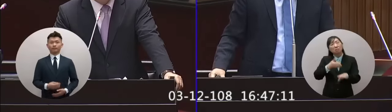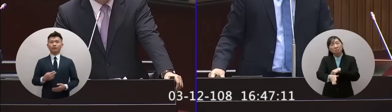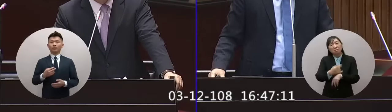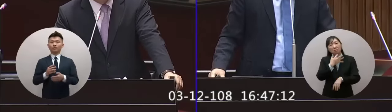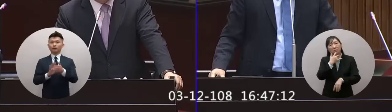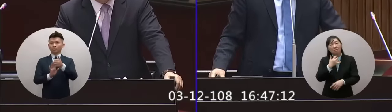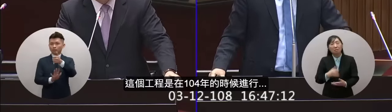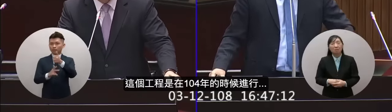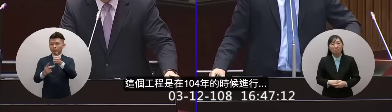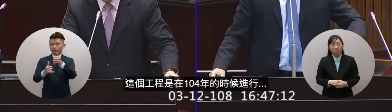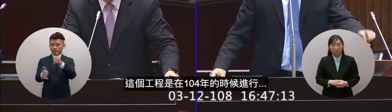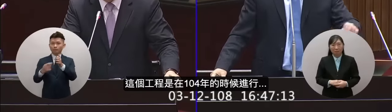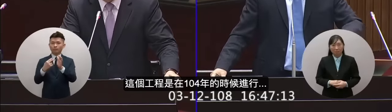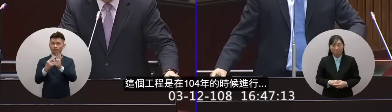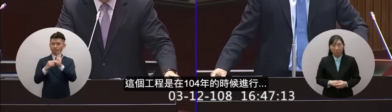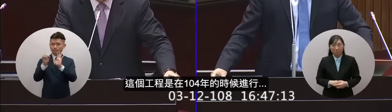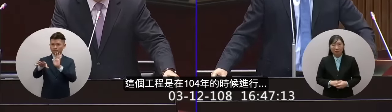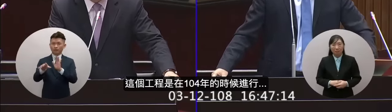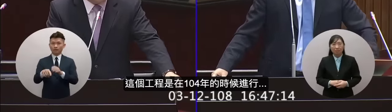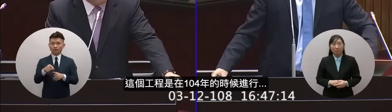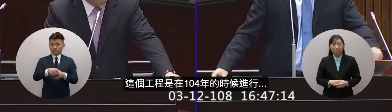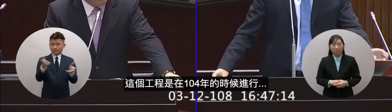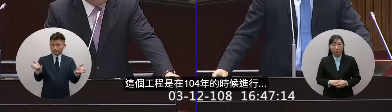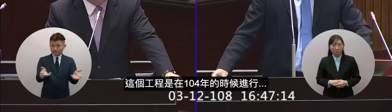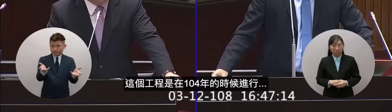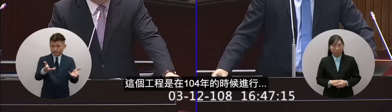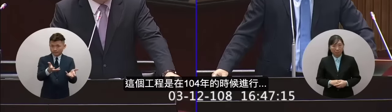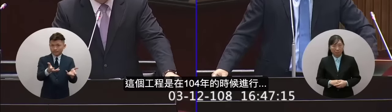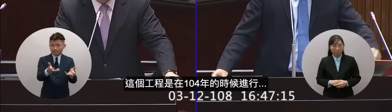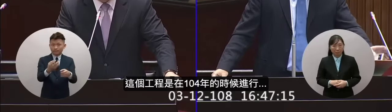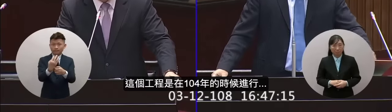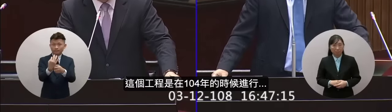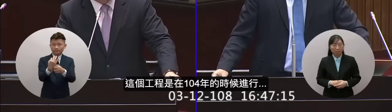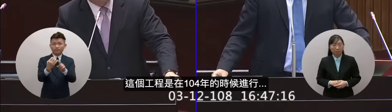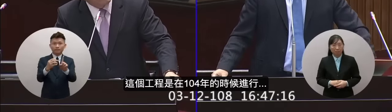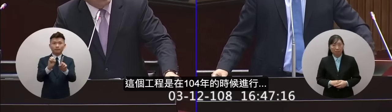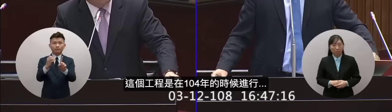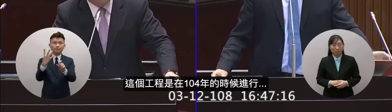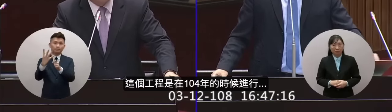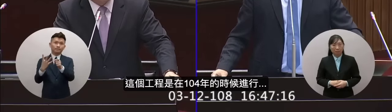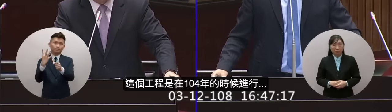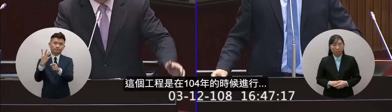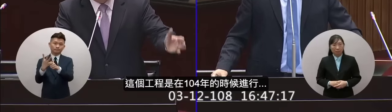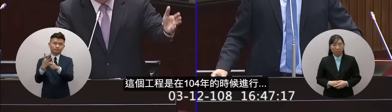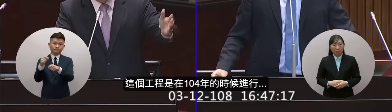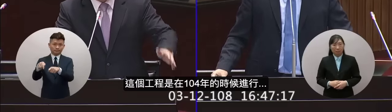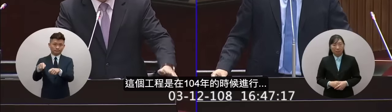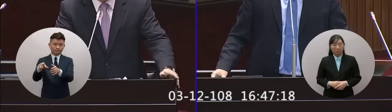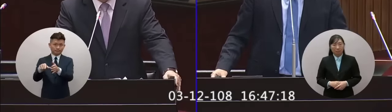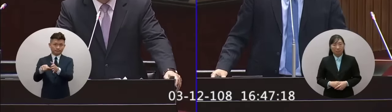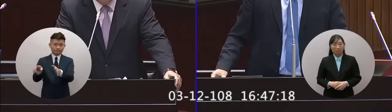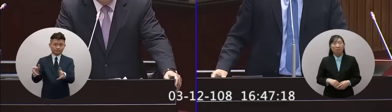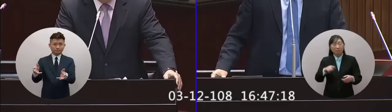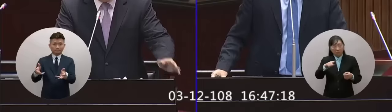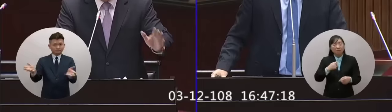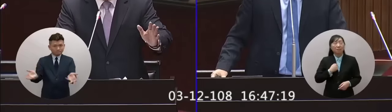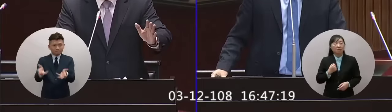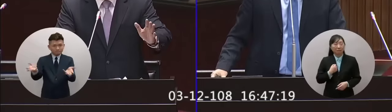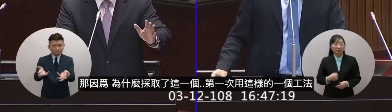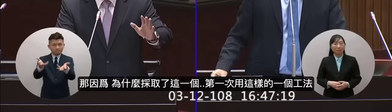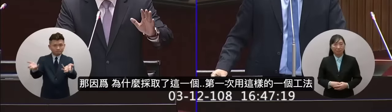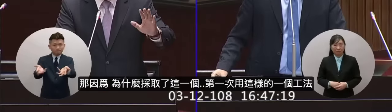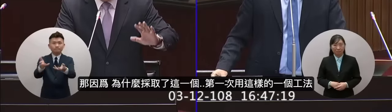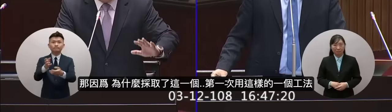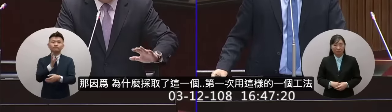跟委员报告，因为这个工程是在104年的时候那个时候进行。 这个我知道。